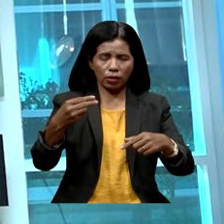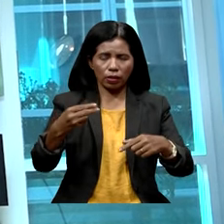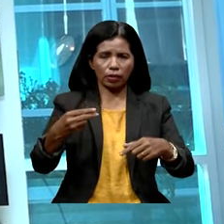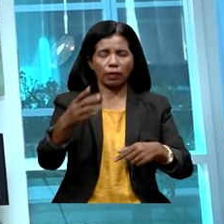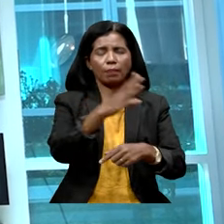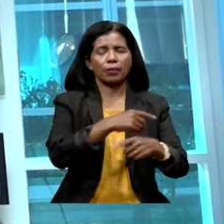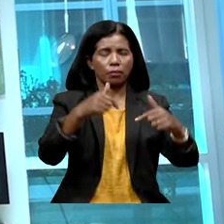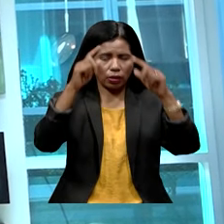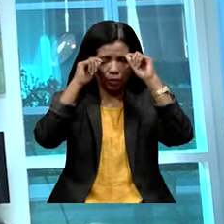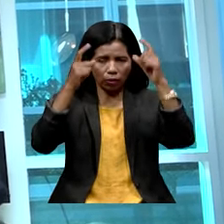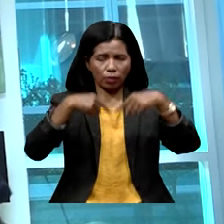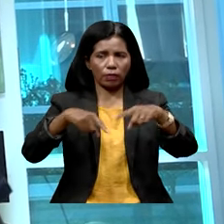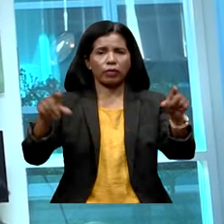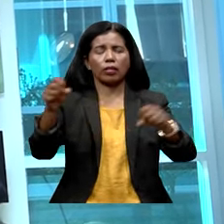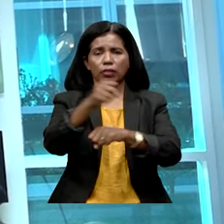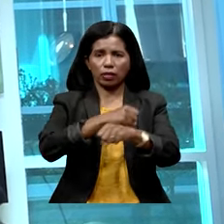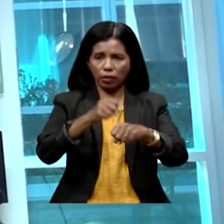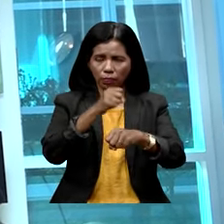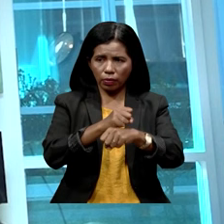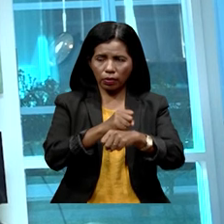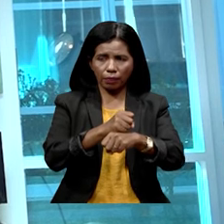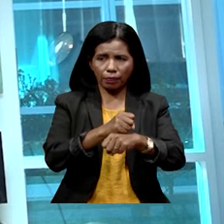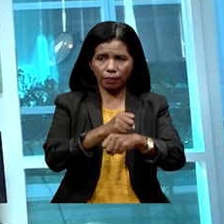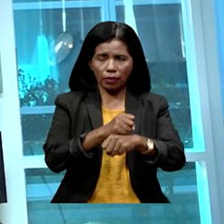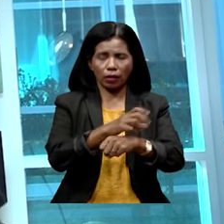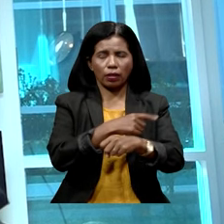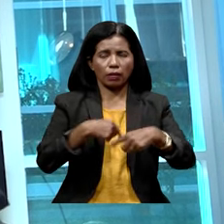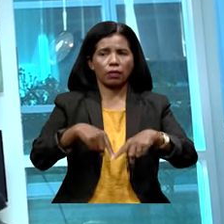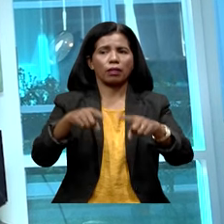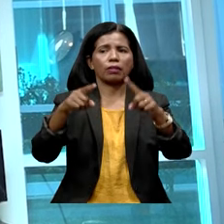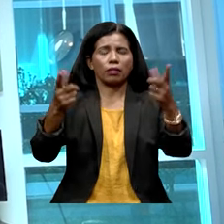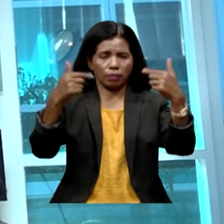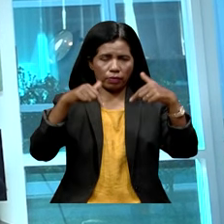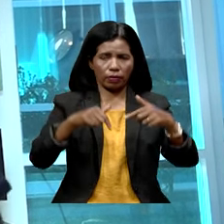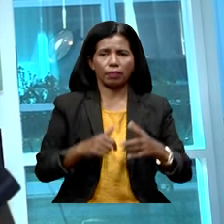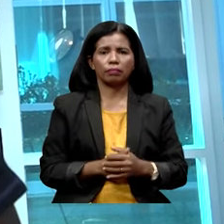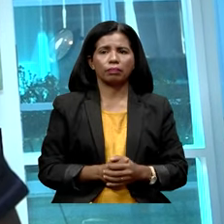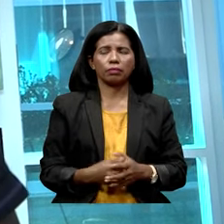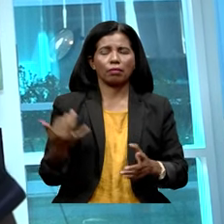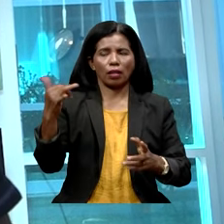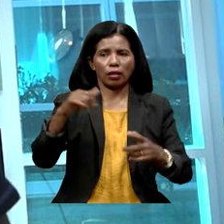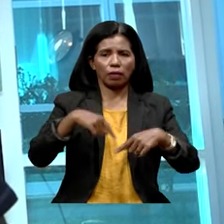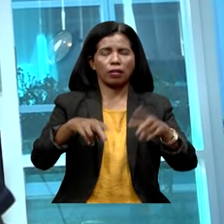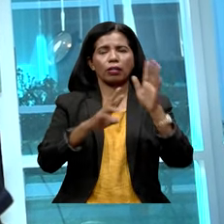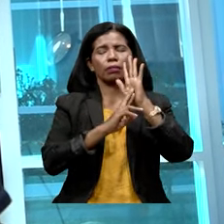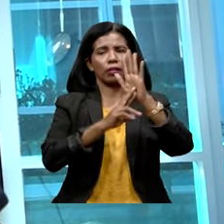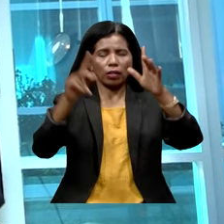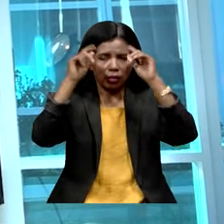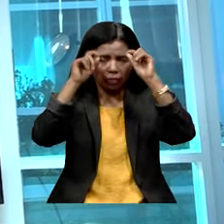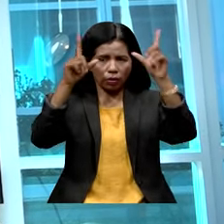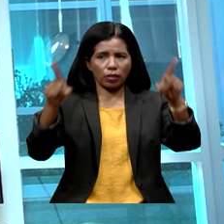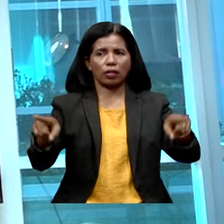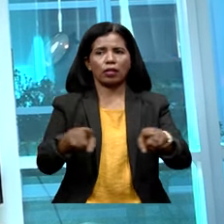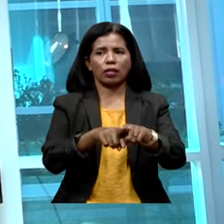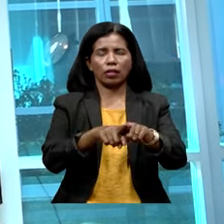Guinea, mai Timor, pus fil fal ba Roma, pus ma sir mai fal. Sir ba representa Timor con certeza,